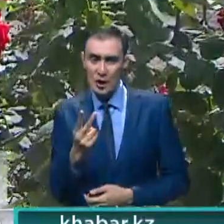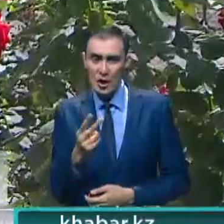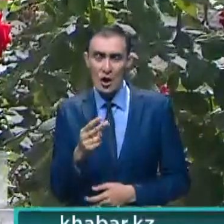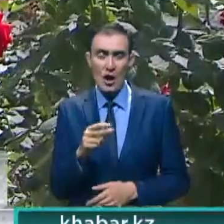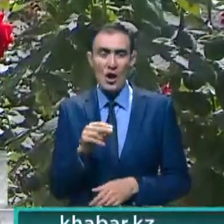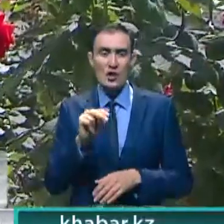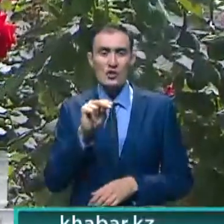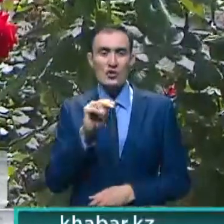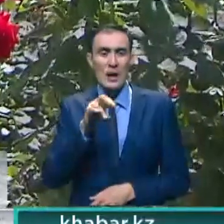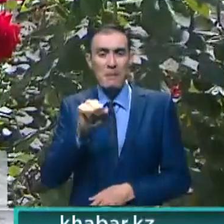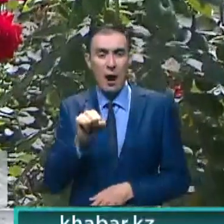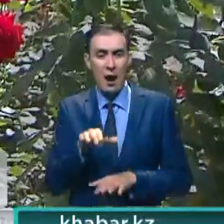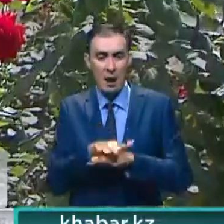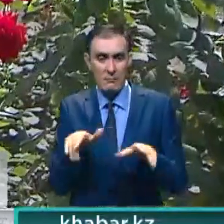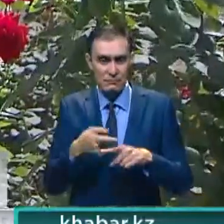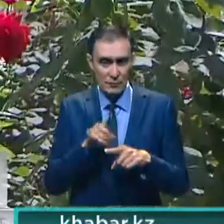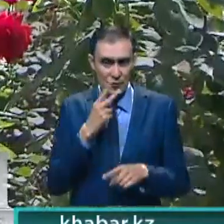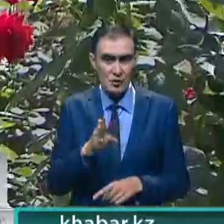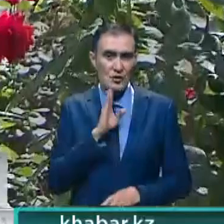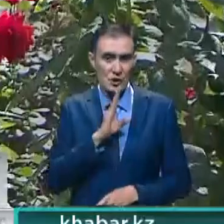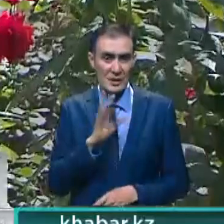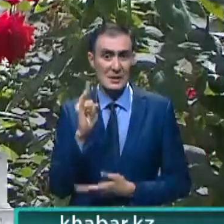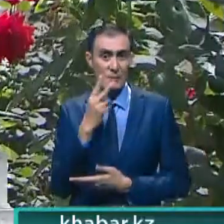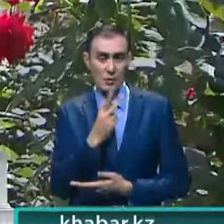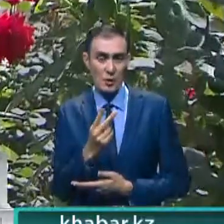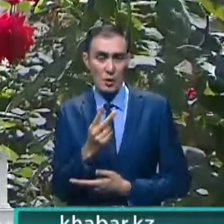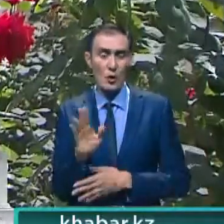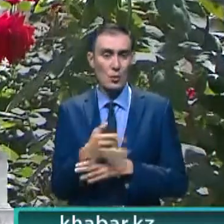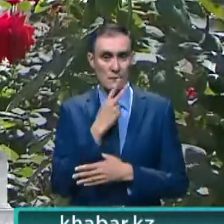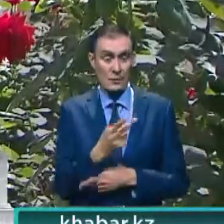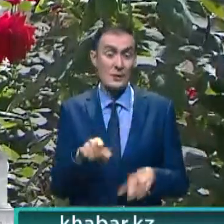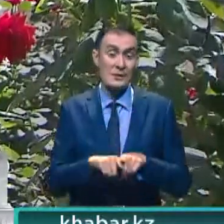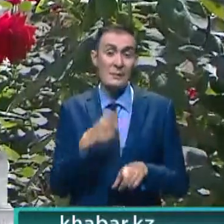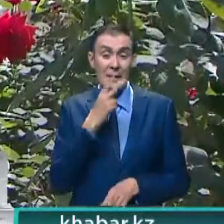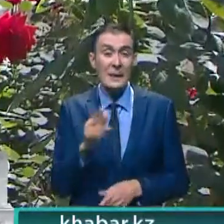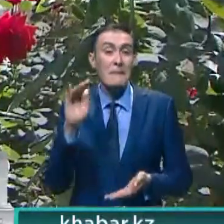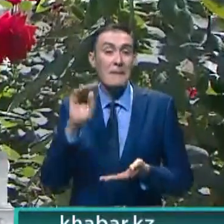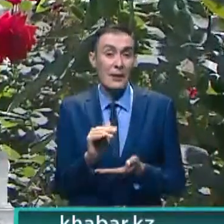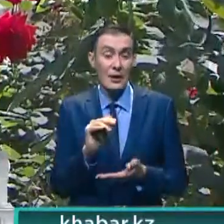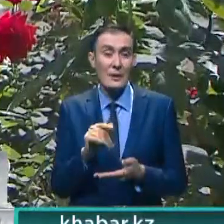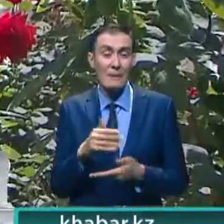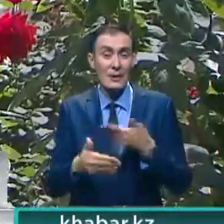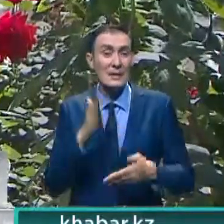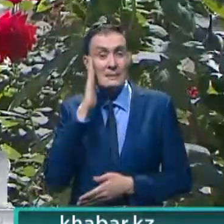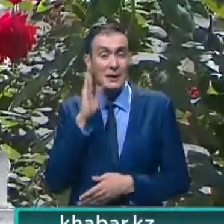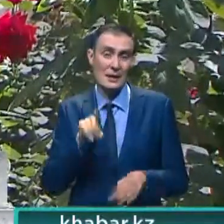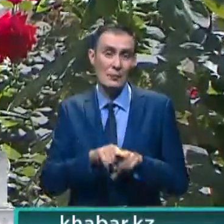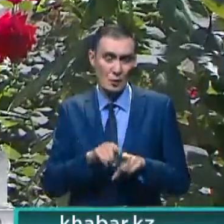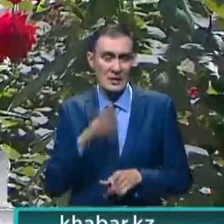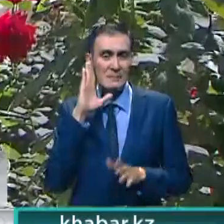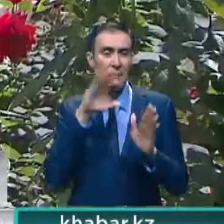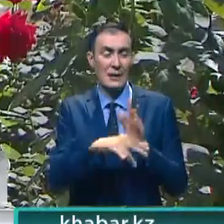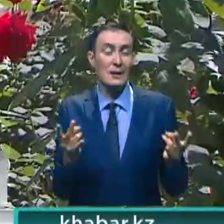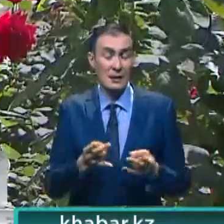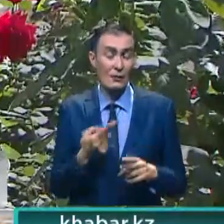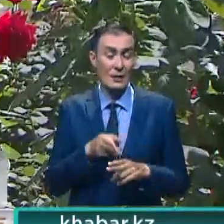черепаху. Я знаю, что женщина с ребенком гуляет, и она говорит: «Ой, смотри, маленькая черепашка пошла спать, и нам пора спать».